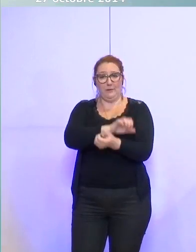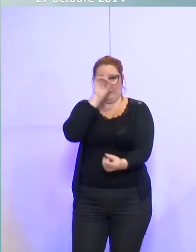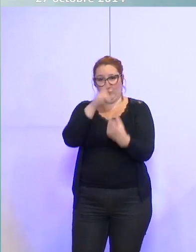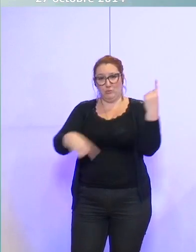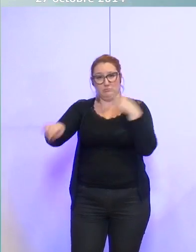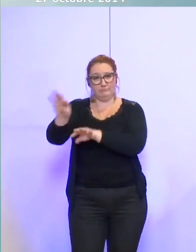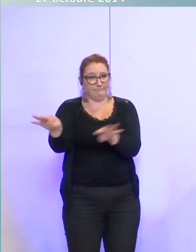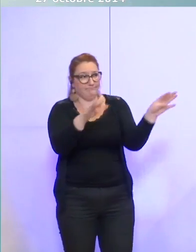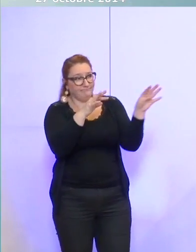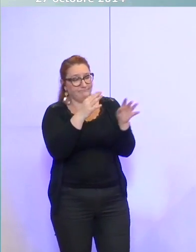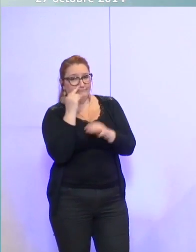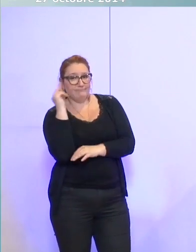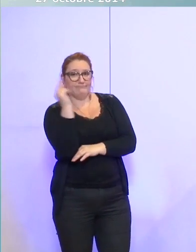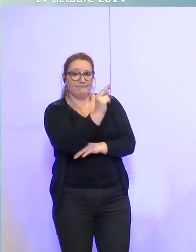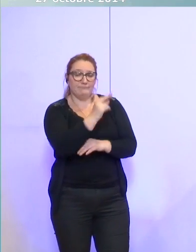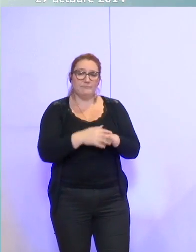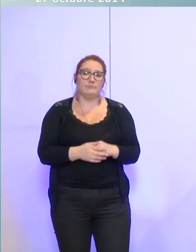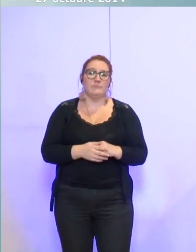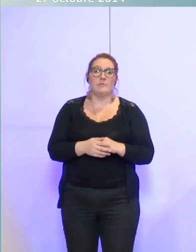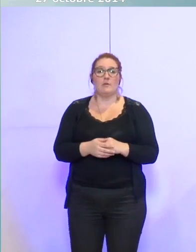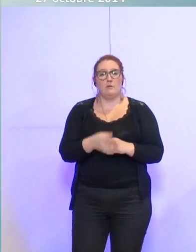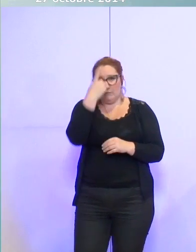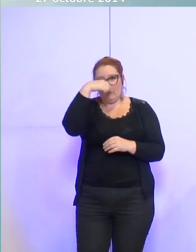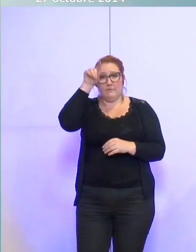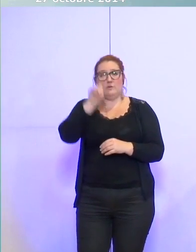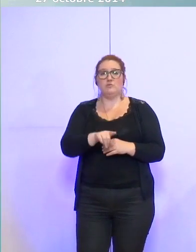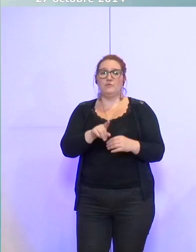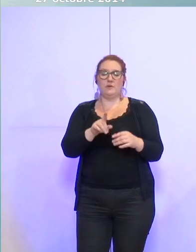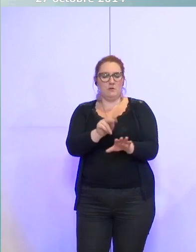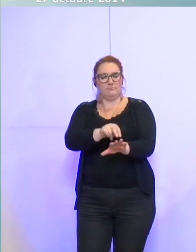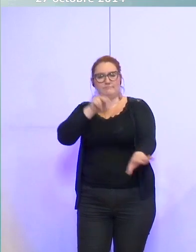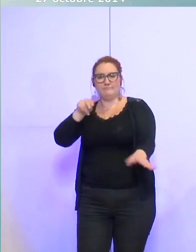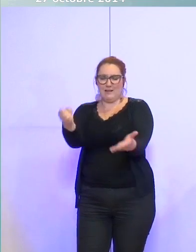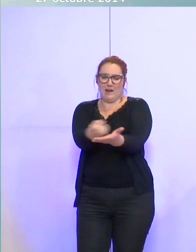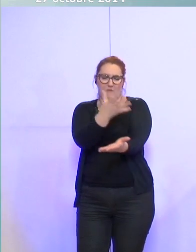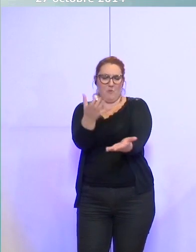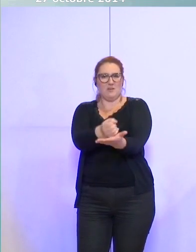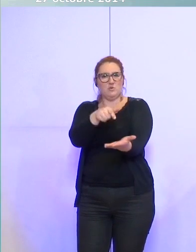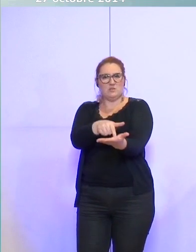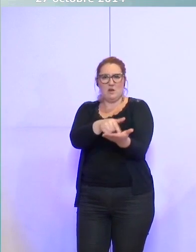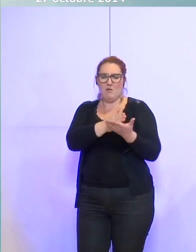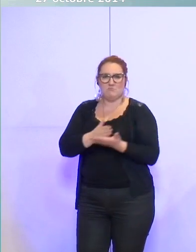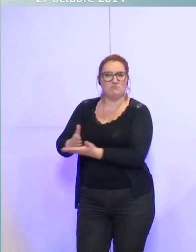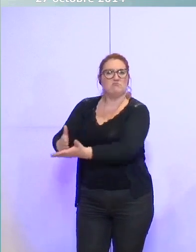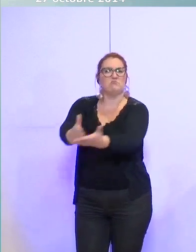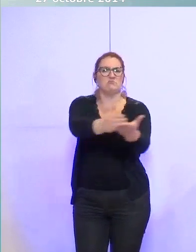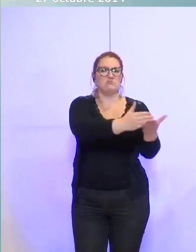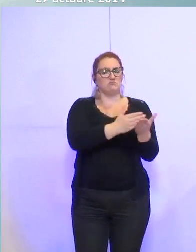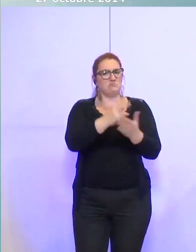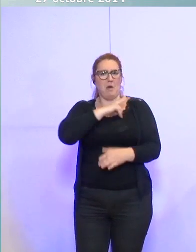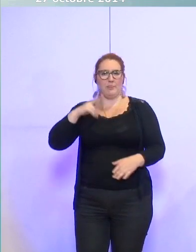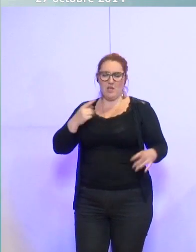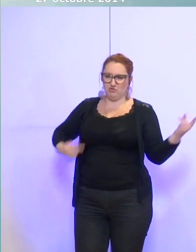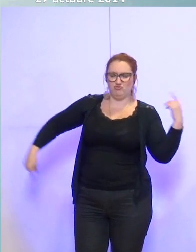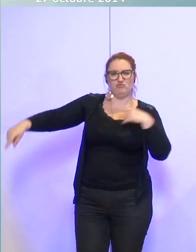une tendance qui considère l'information comme un bien commun, comme le partage des connaissances, compris comme